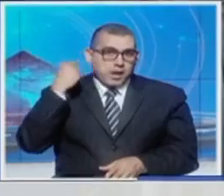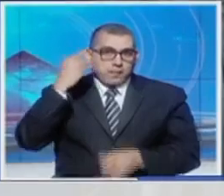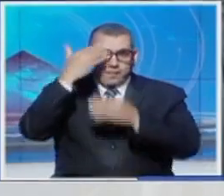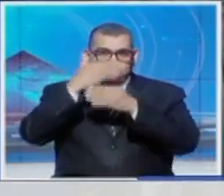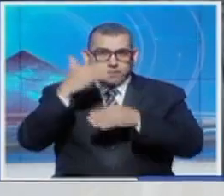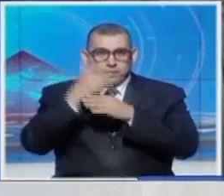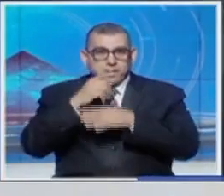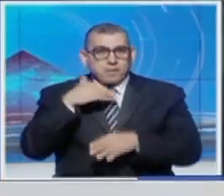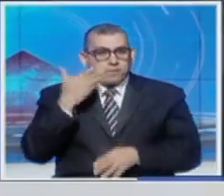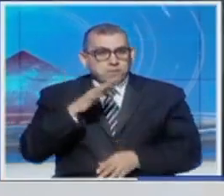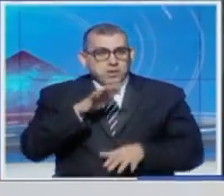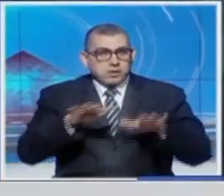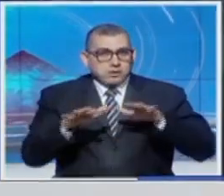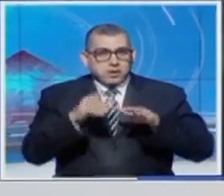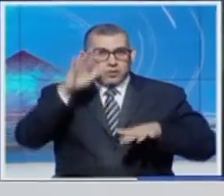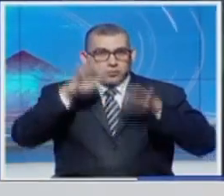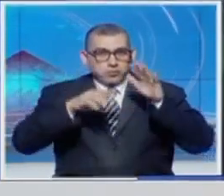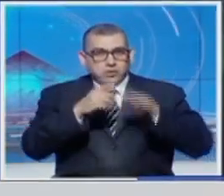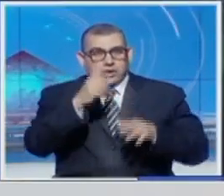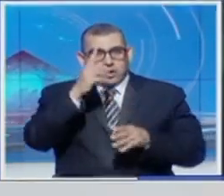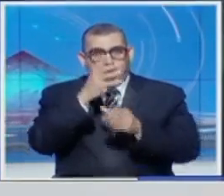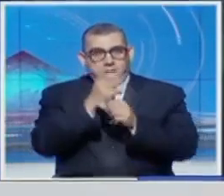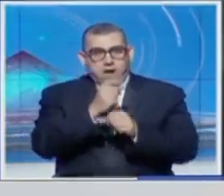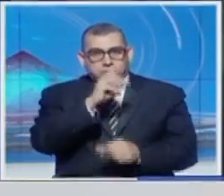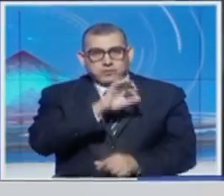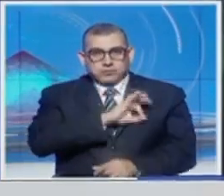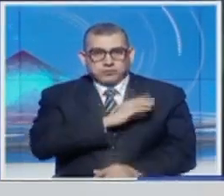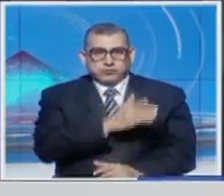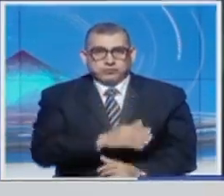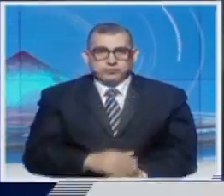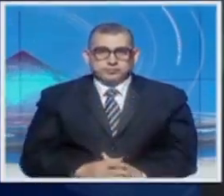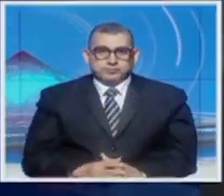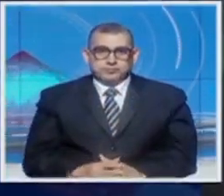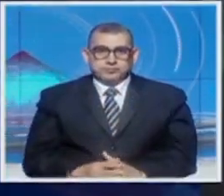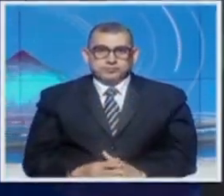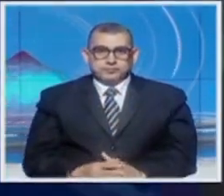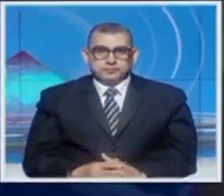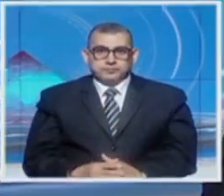في ضحايا الزلزال والعاصفة المدمرين.